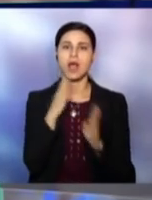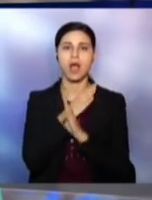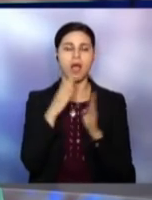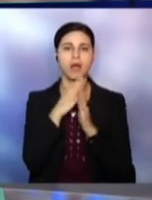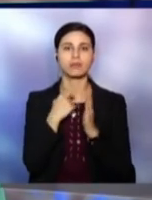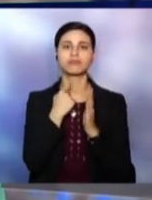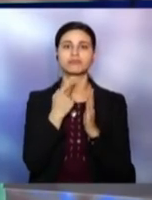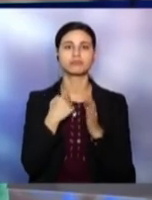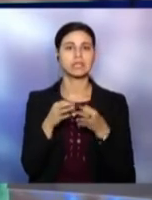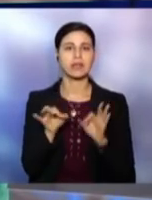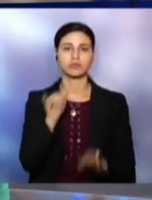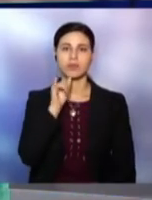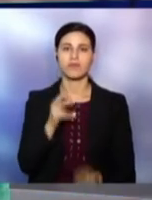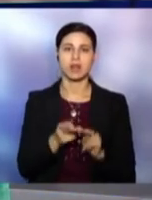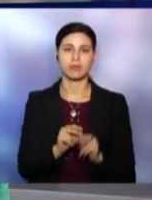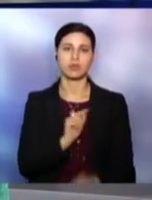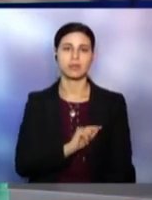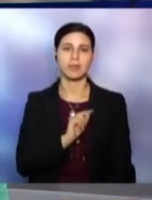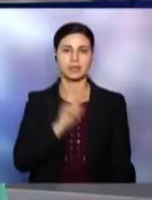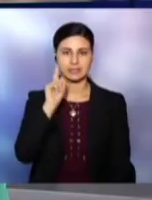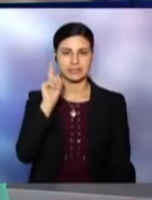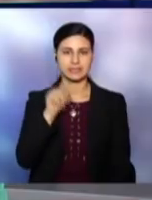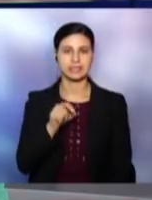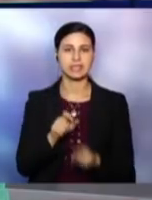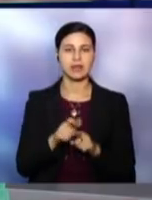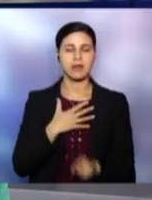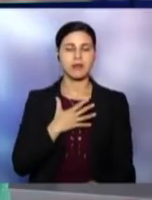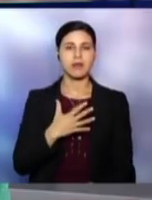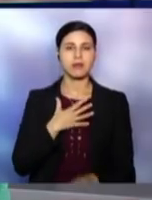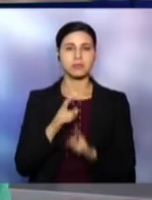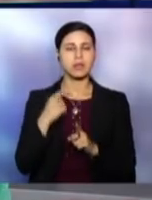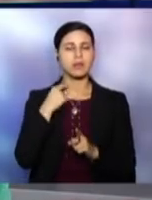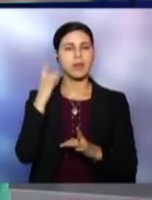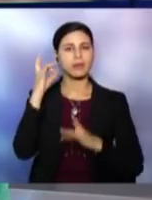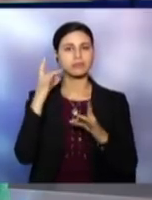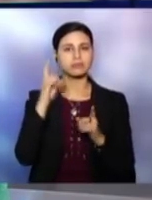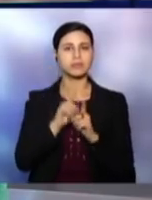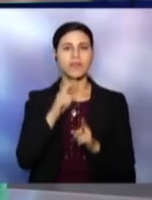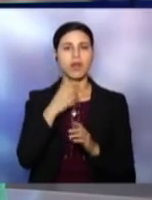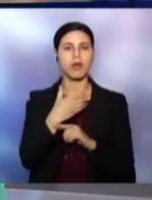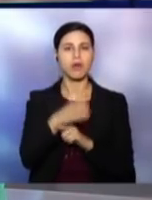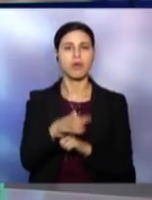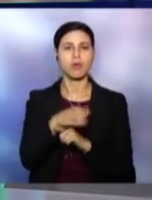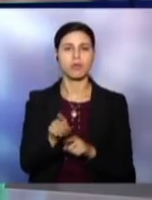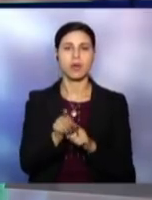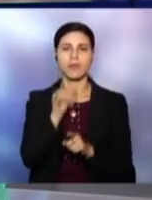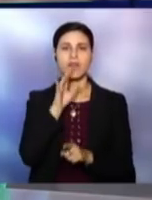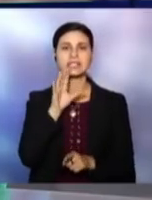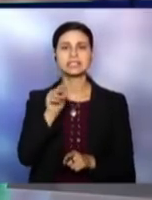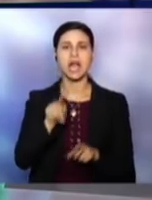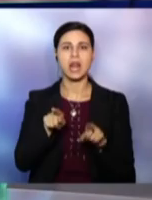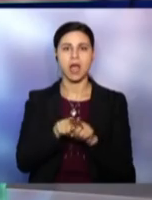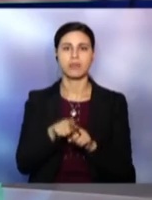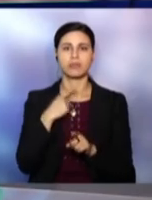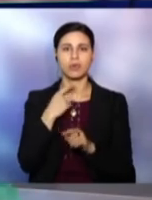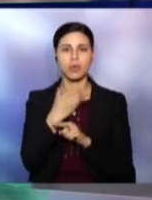შეზღუდვას და ამიტომ ვითარდება დამახასიათებელი კლინიკა, როგორიც არის ხმისჩახლეჩა, ეფავი ხასიათის ესეთი ძლიერი